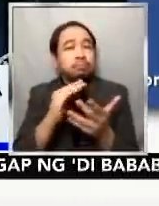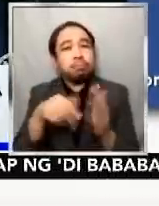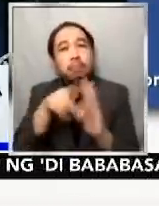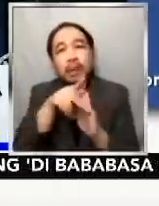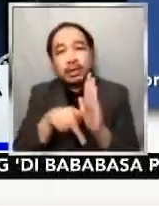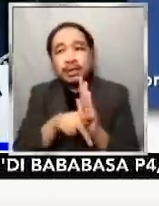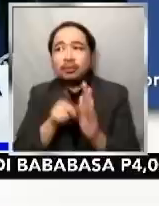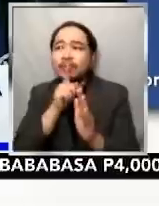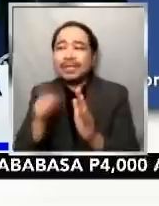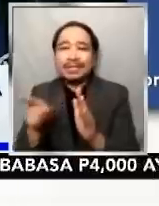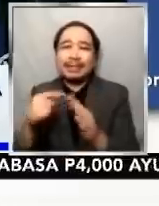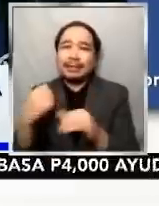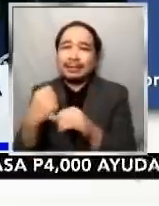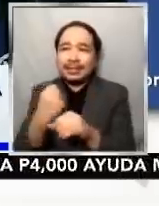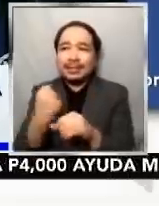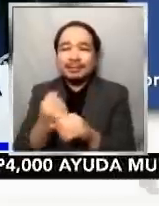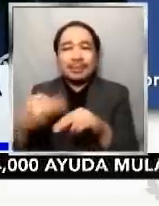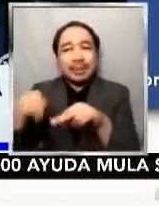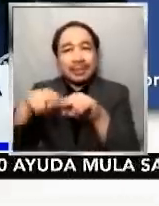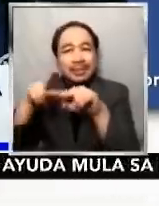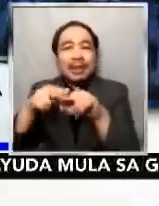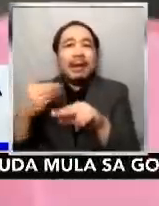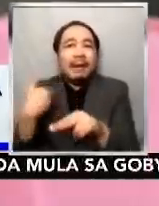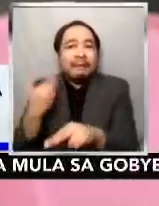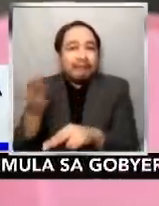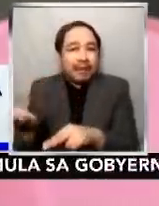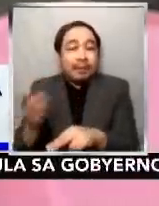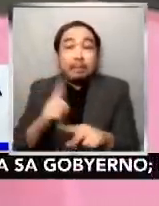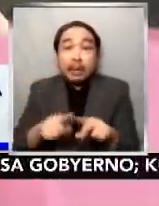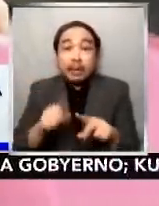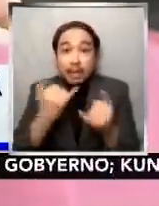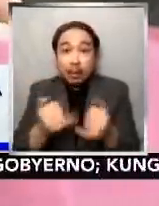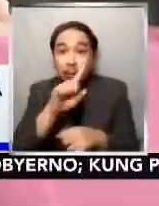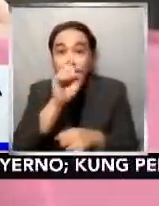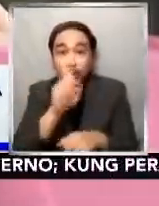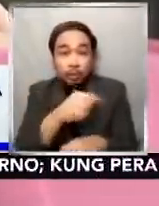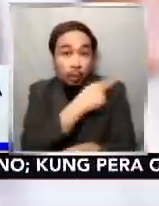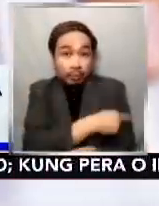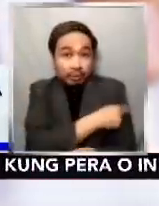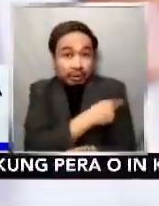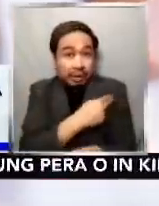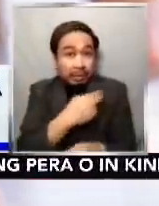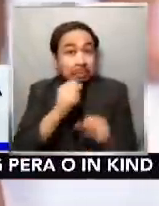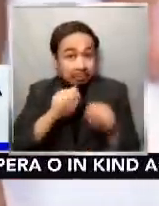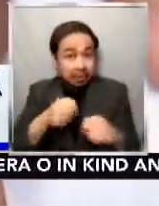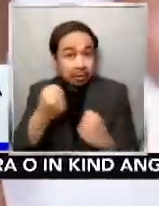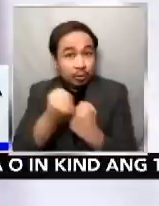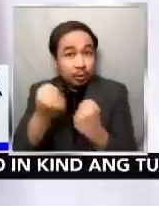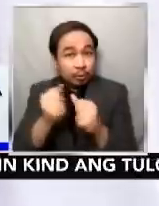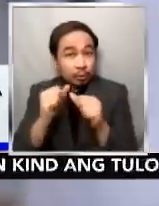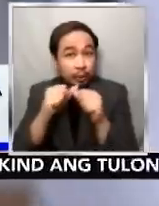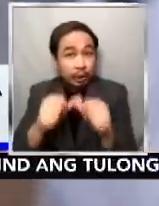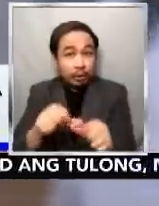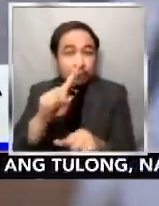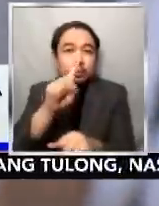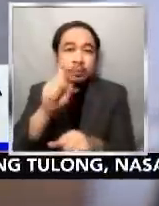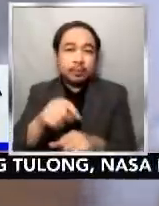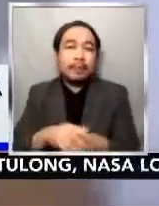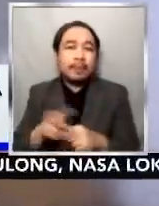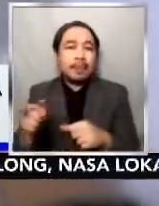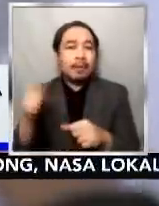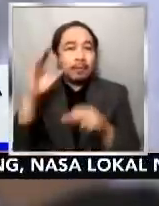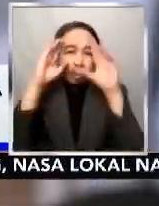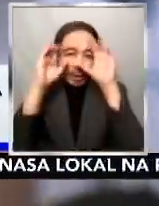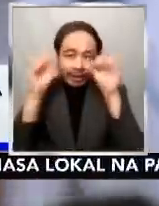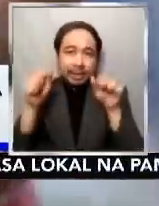issue lang is kaya bang mag-cope ng mga hospital. Samantala, pinayagan na ng Pangulo ang mga pribadong kumpanya na bumili ng